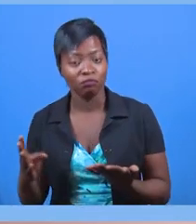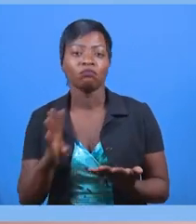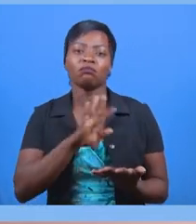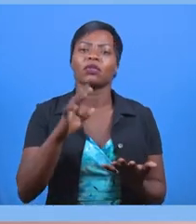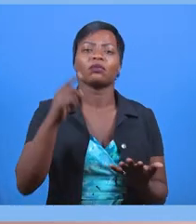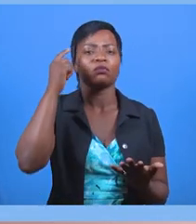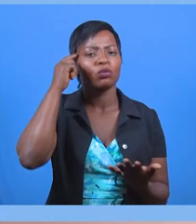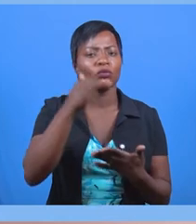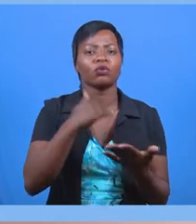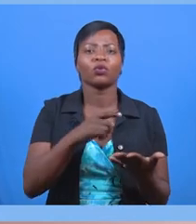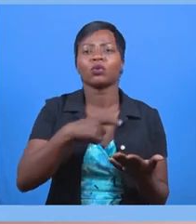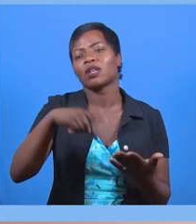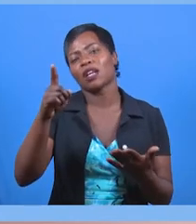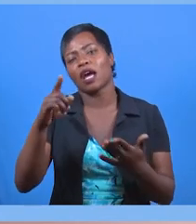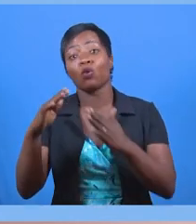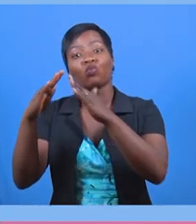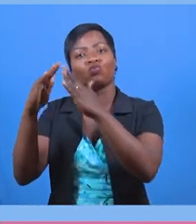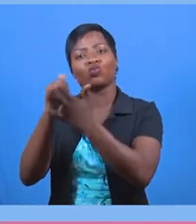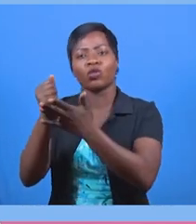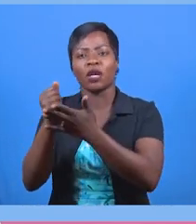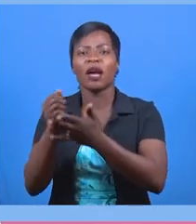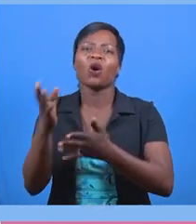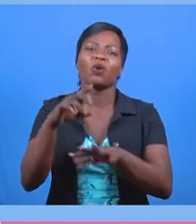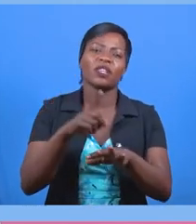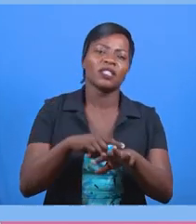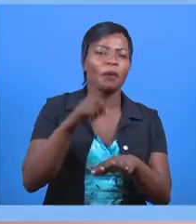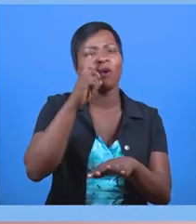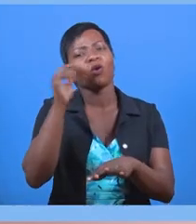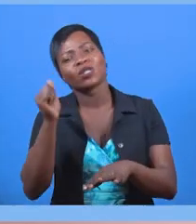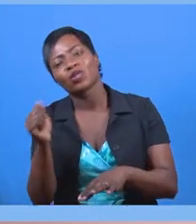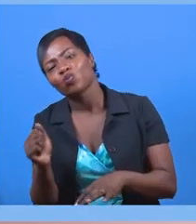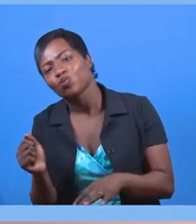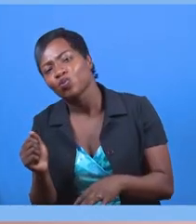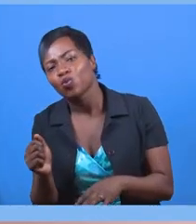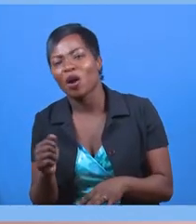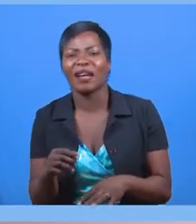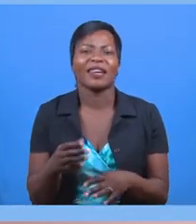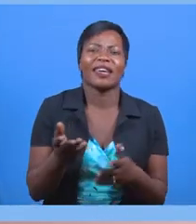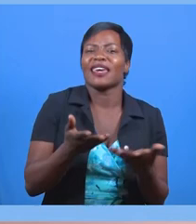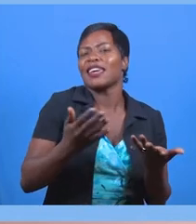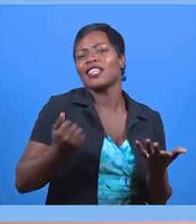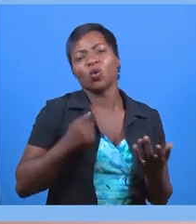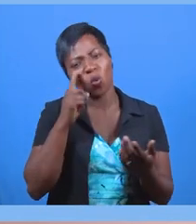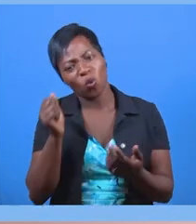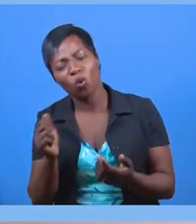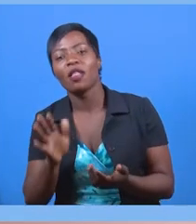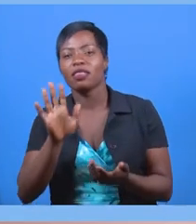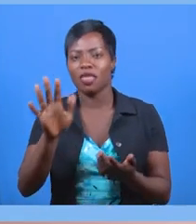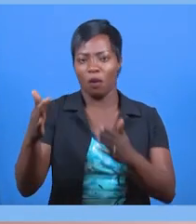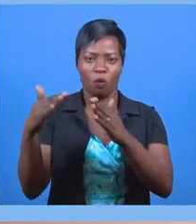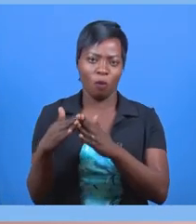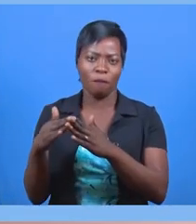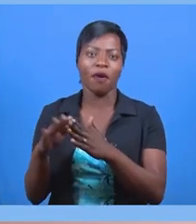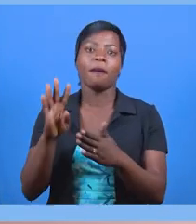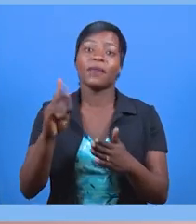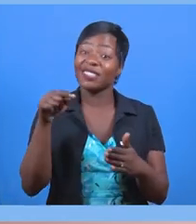kumusha apambo sara pamusha pasina sekuru. Apambo sara pasina mbuya kana vanani hapasari. Asi zvino mukauya musina kutaura kamunogona